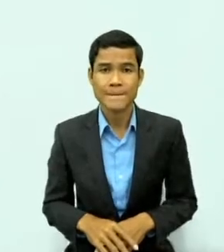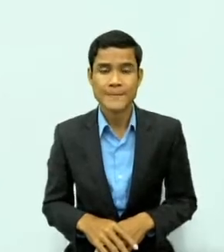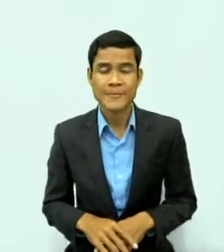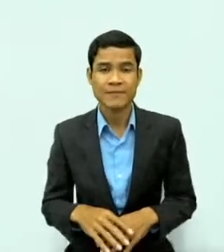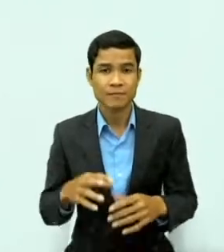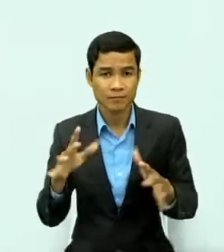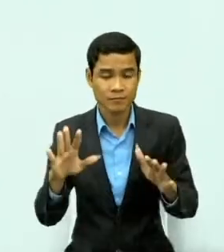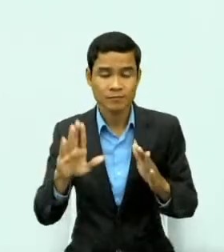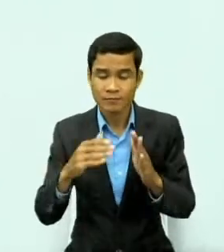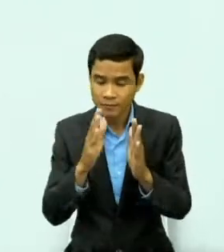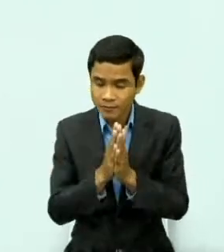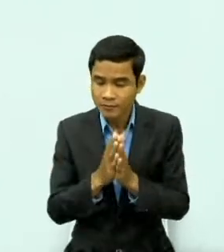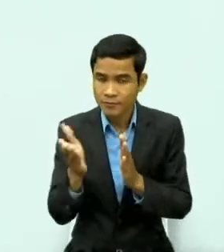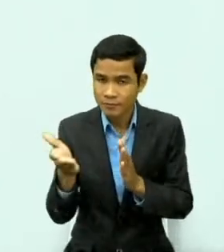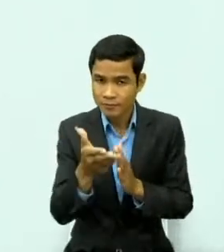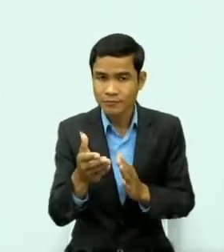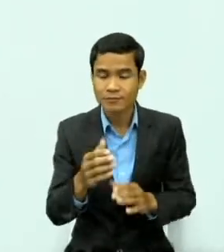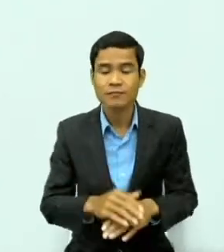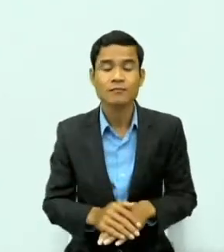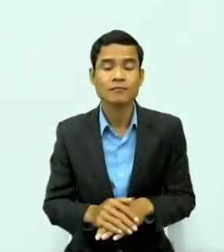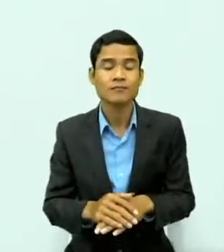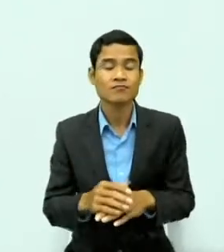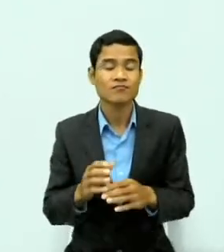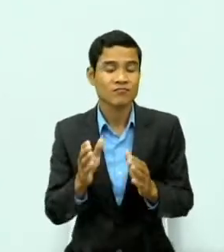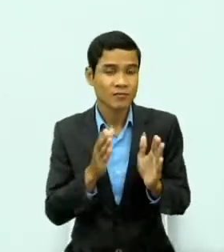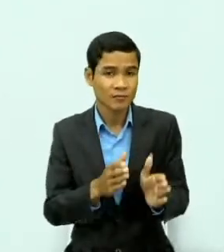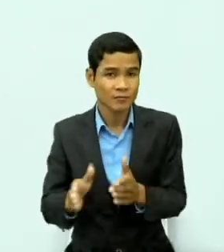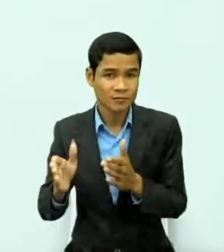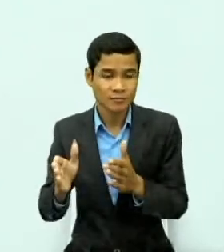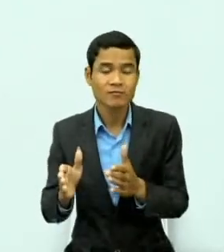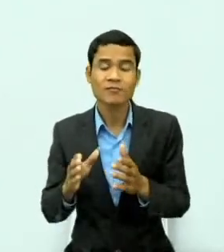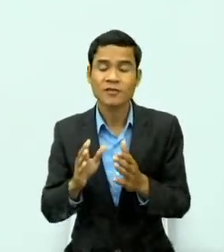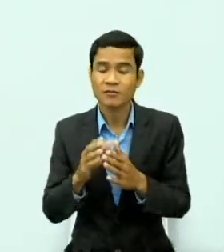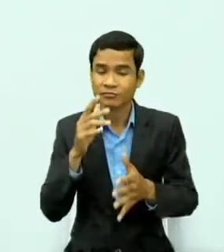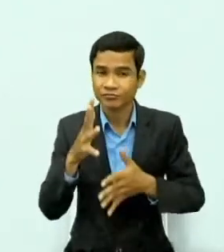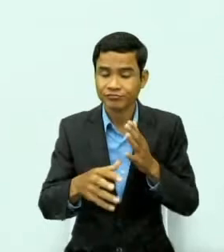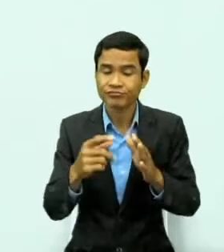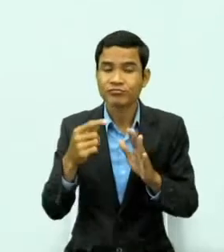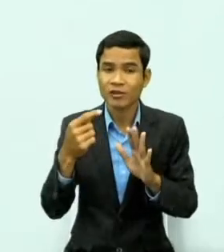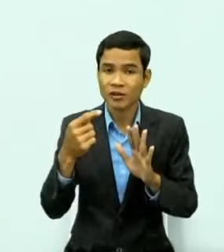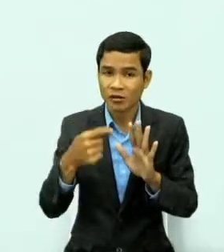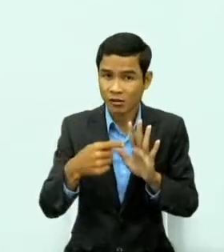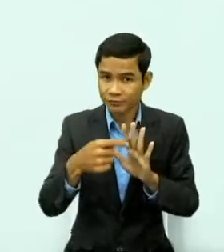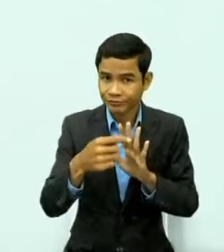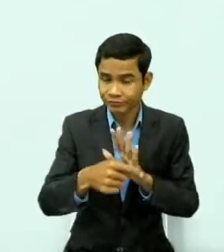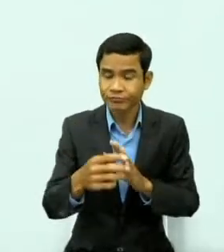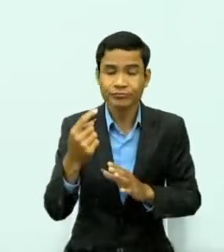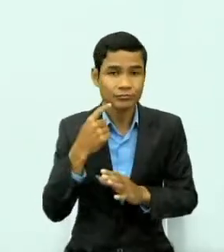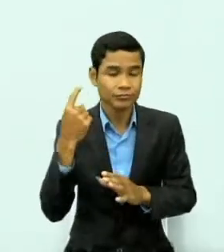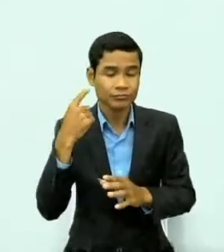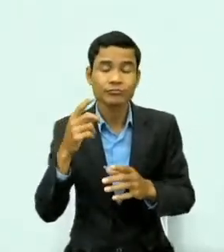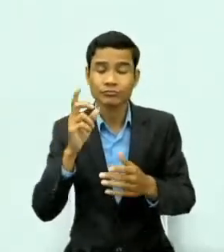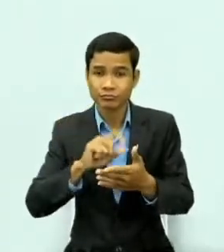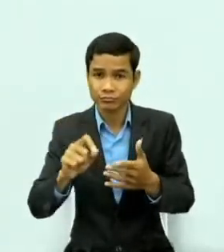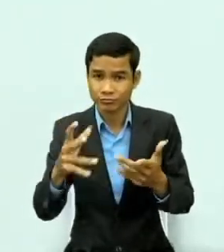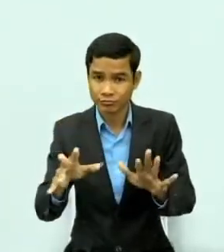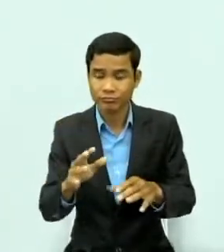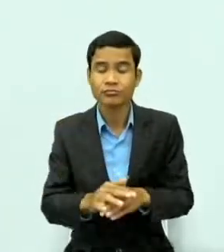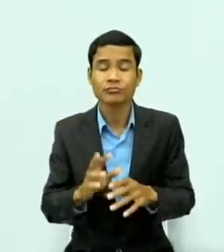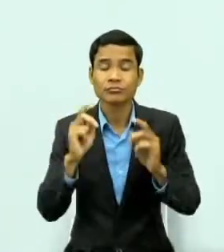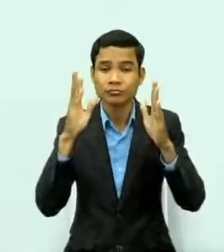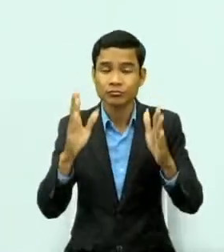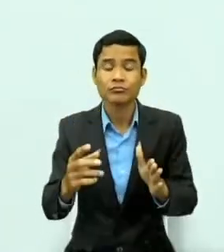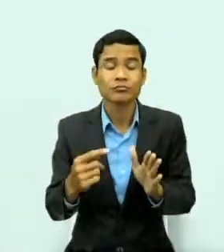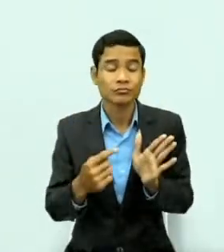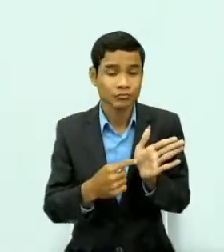ចាអរគុណកូនឥឡូវកូនកូនត្រៀមខ្លួនអានស្រៈដែលយើងបានសរសេរកាលពីថ្ងៃម្សិលមិញណាចាអ្នកគ្រូជាអ្ន